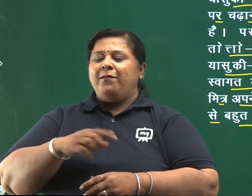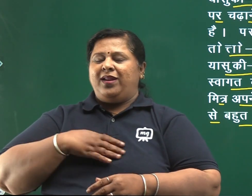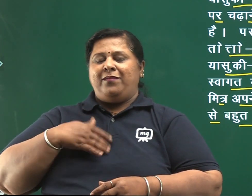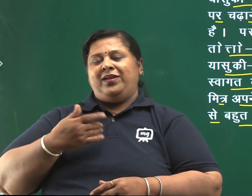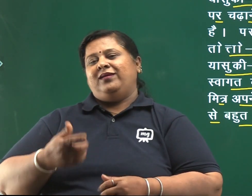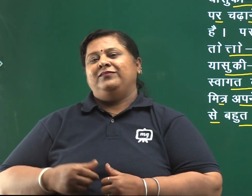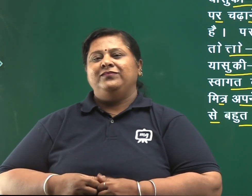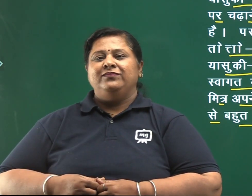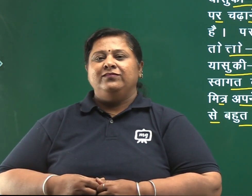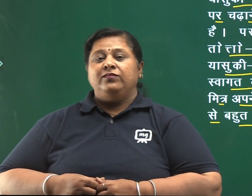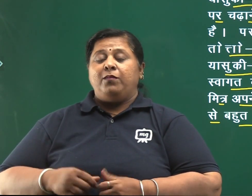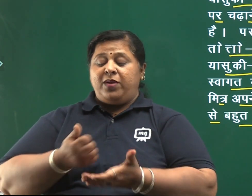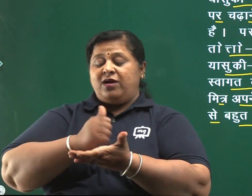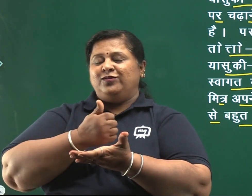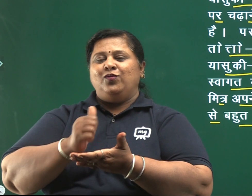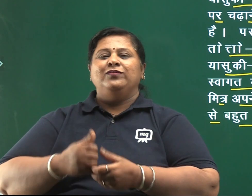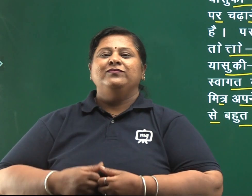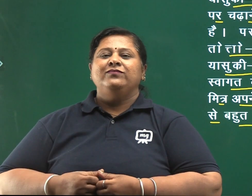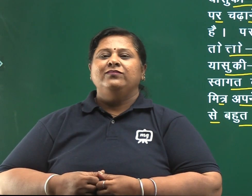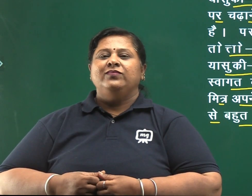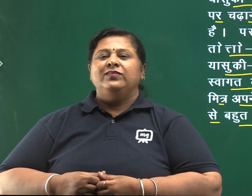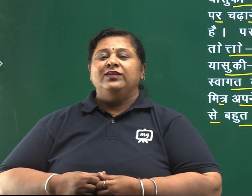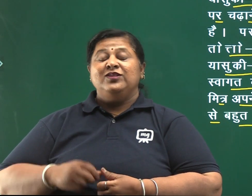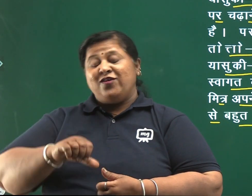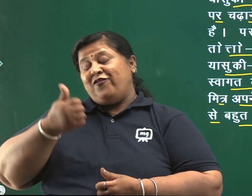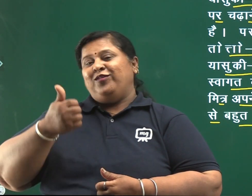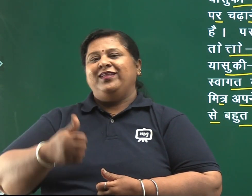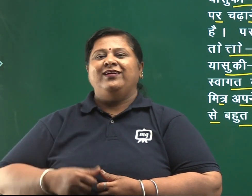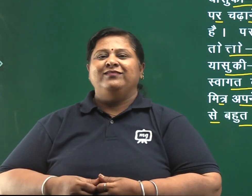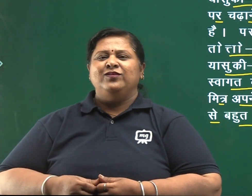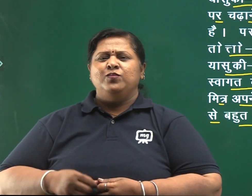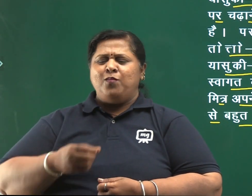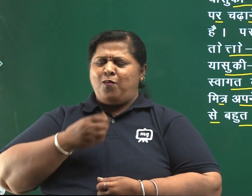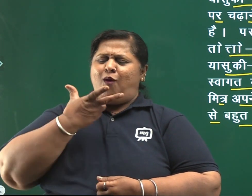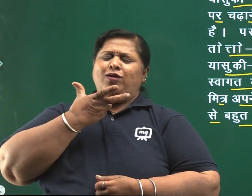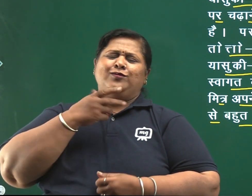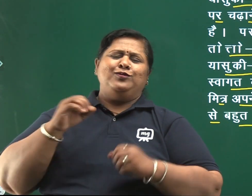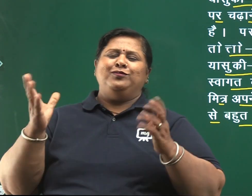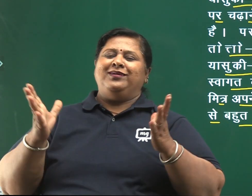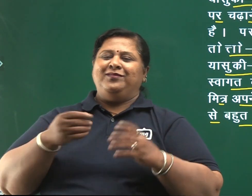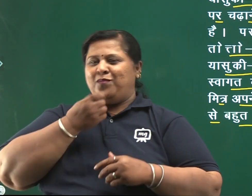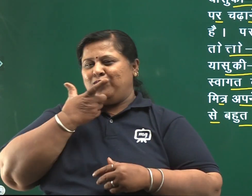अपने प्रयास को सफल होते देख बहुत प्रसन्न होते हैं।